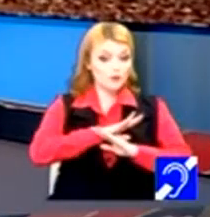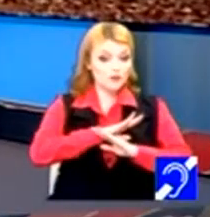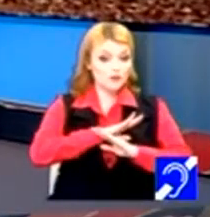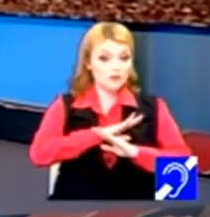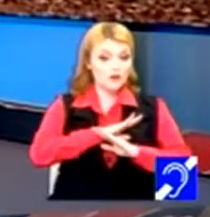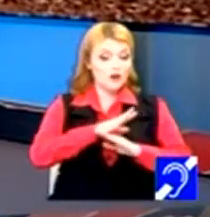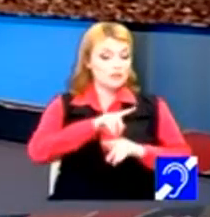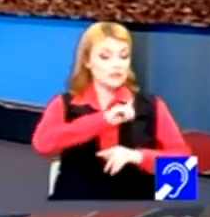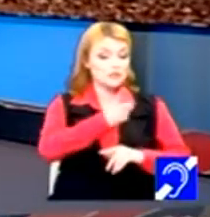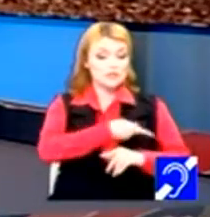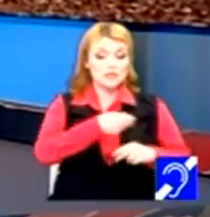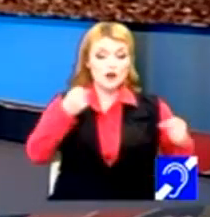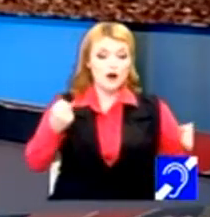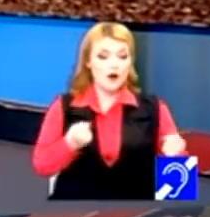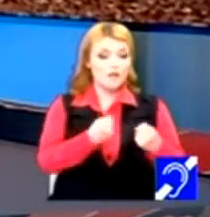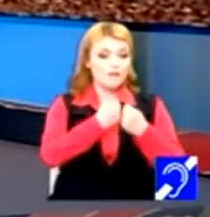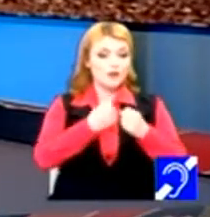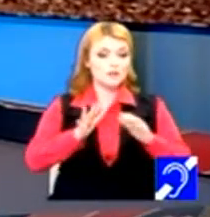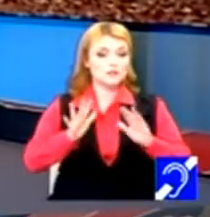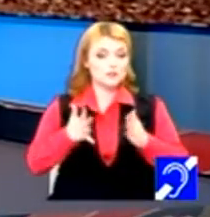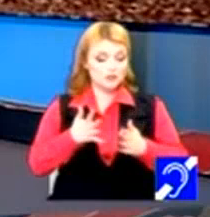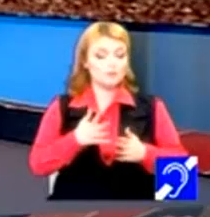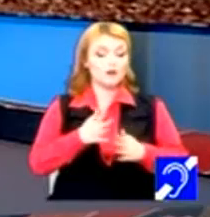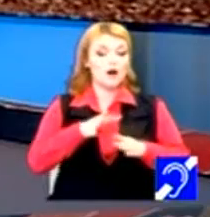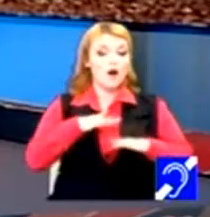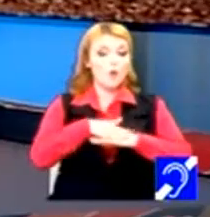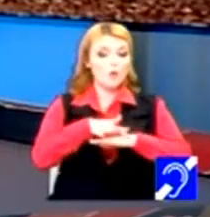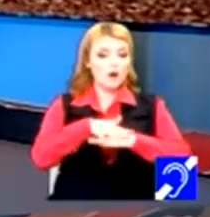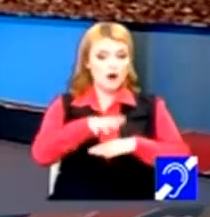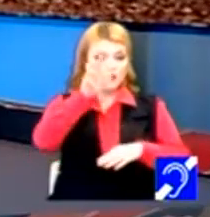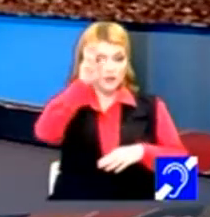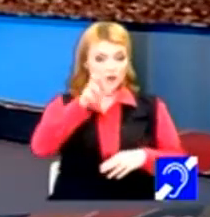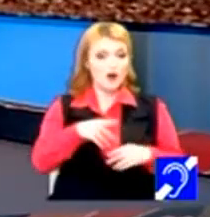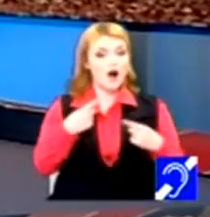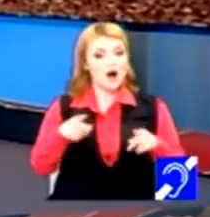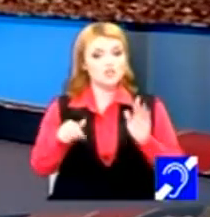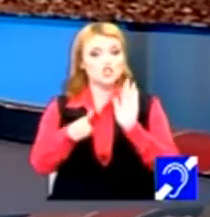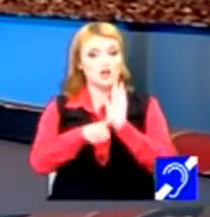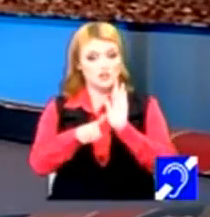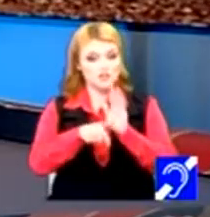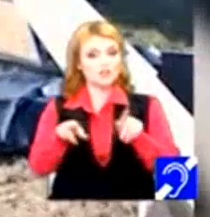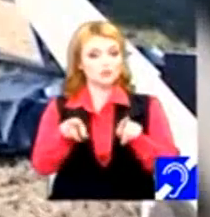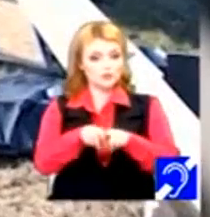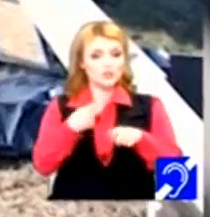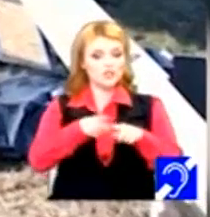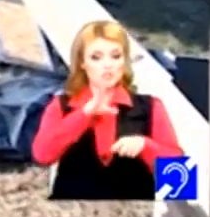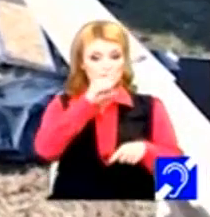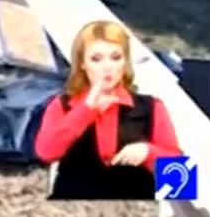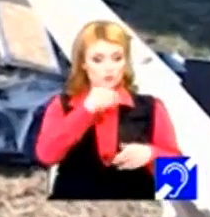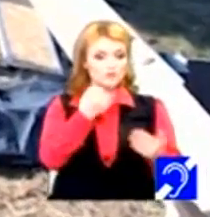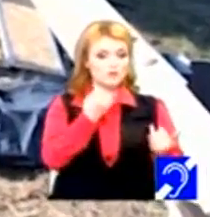într-un cumplit accident de circulație produs în Ungaria. Alți 6 basarabeni care se aflau în același microbuz au ajuns la